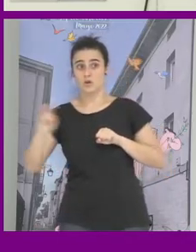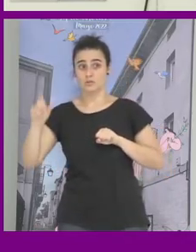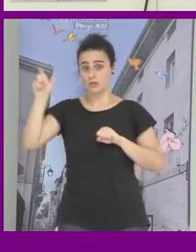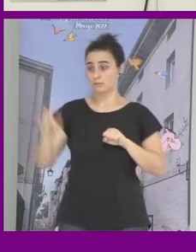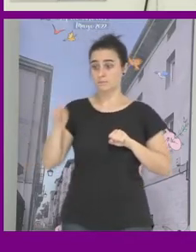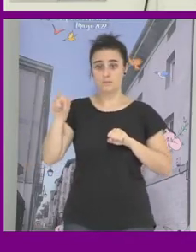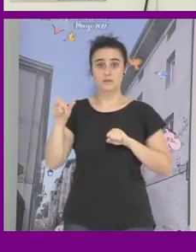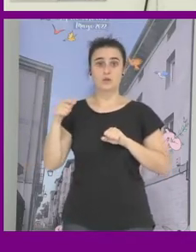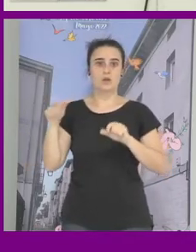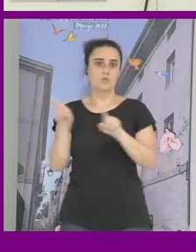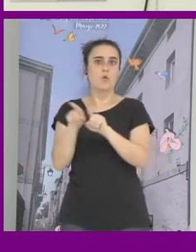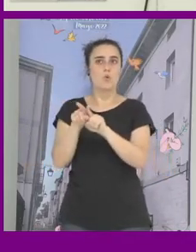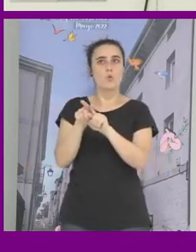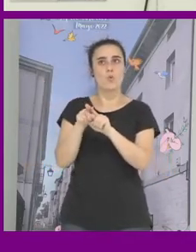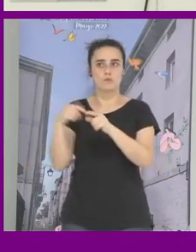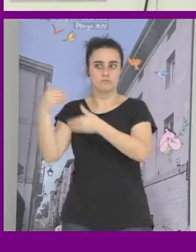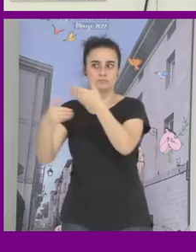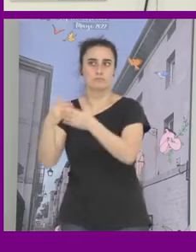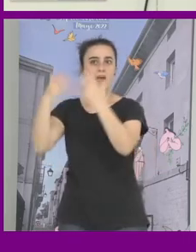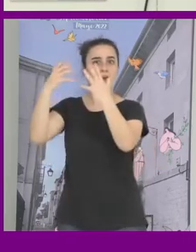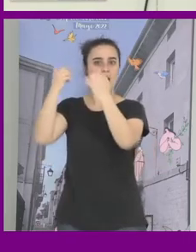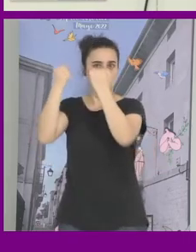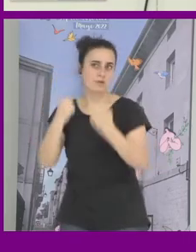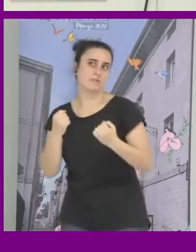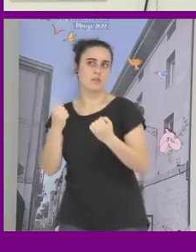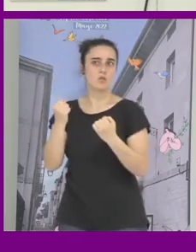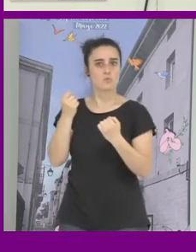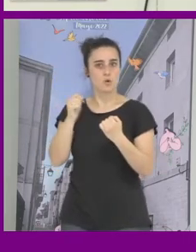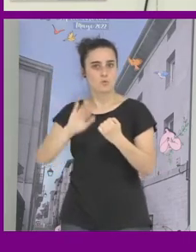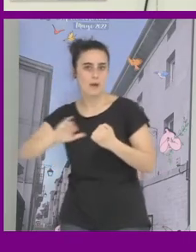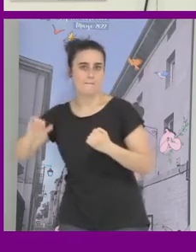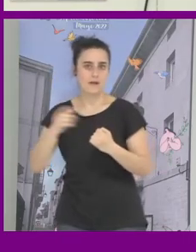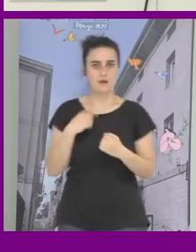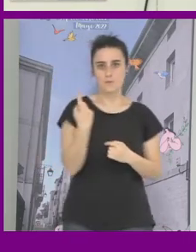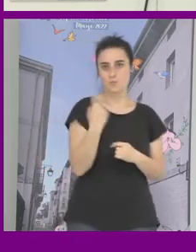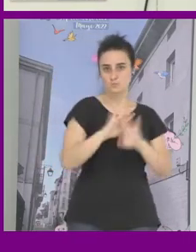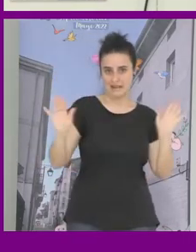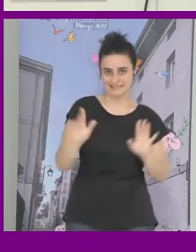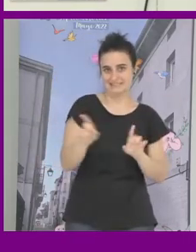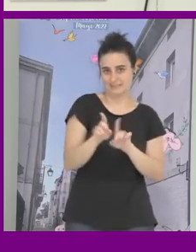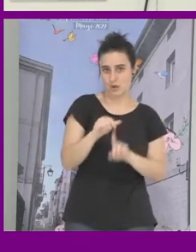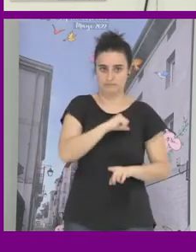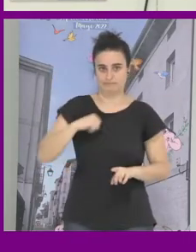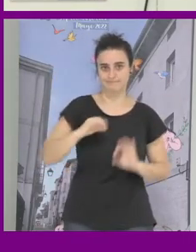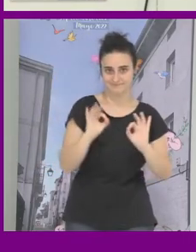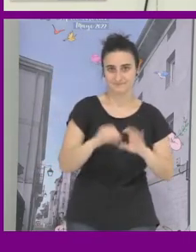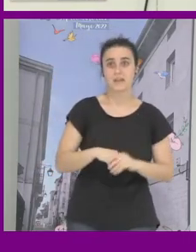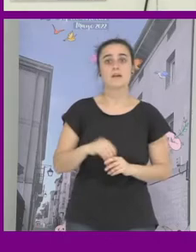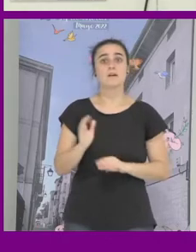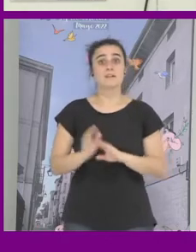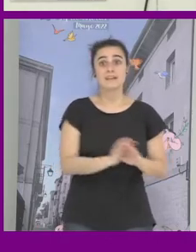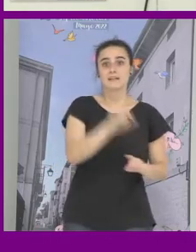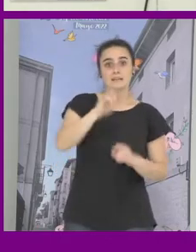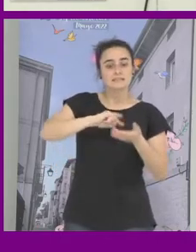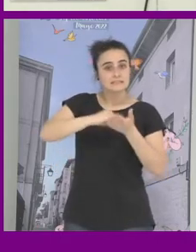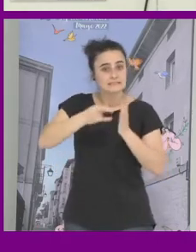amatasun hori ba administrazioari begira eta, ez? Beste aukera bat ba azkenean sistemak saiesten duena